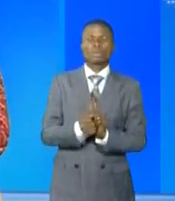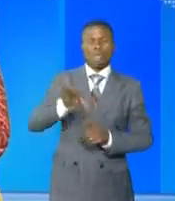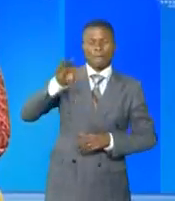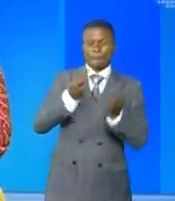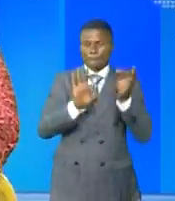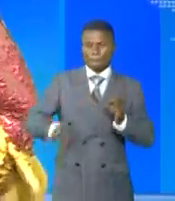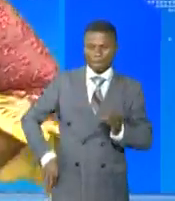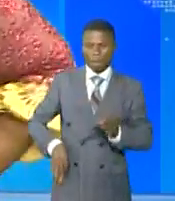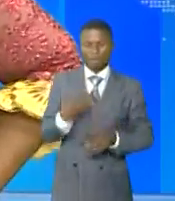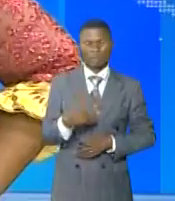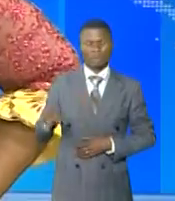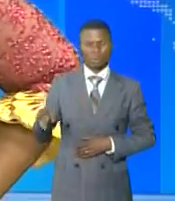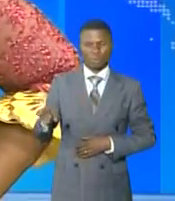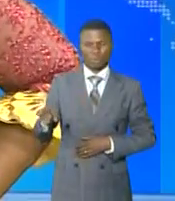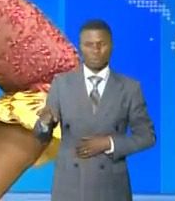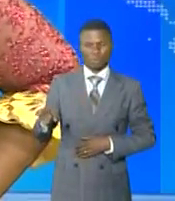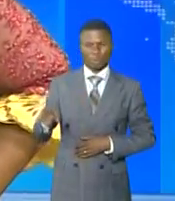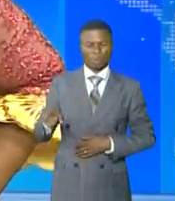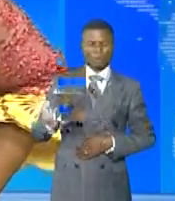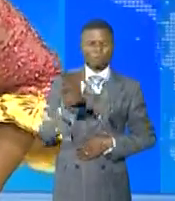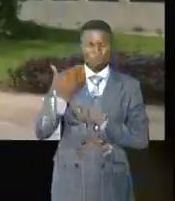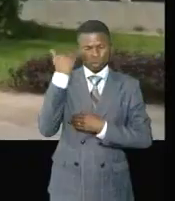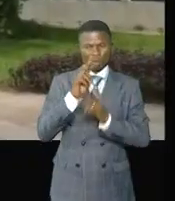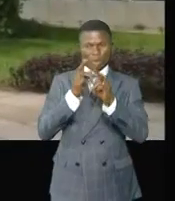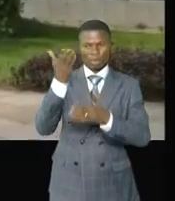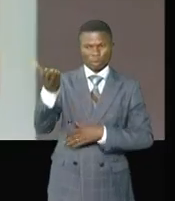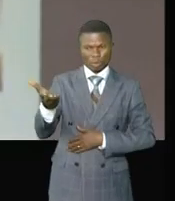la matérialisation de ce grand projet.